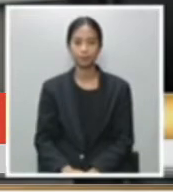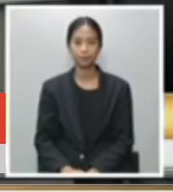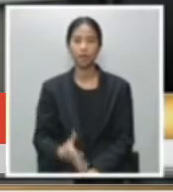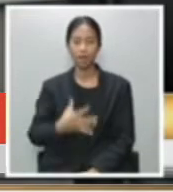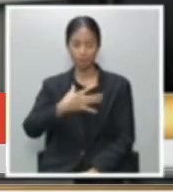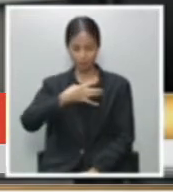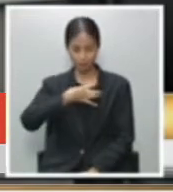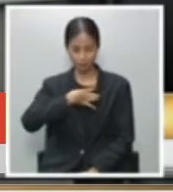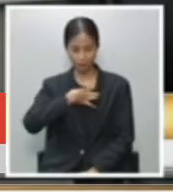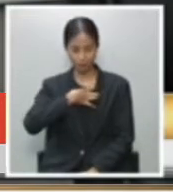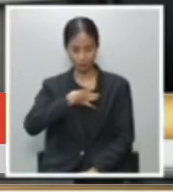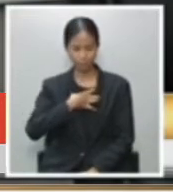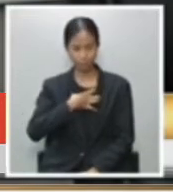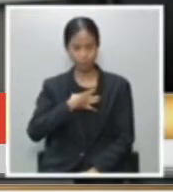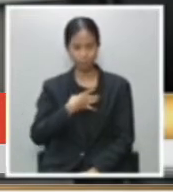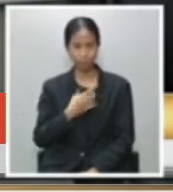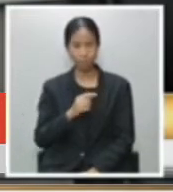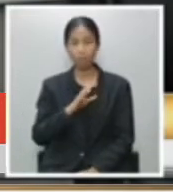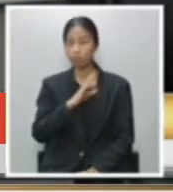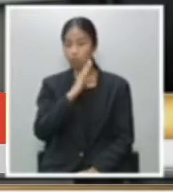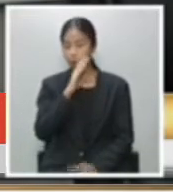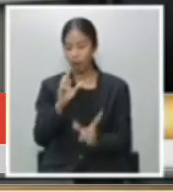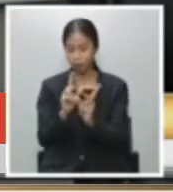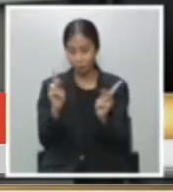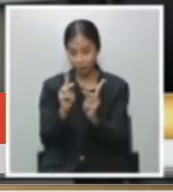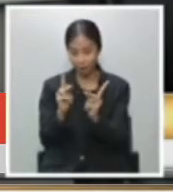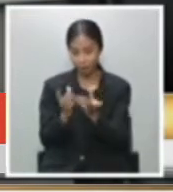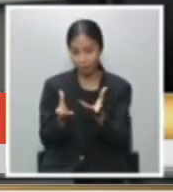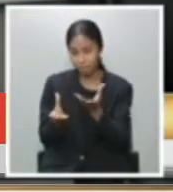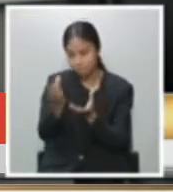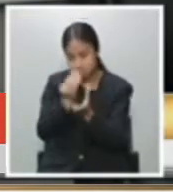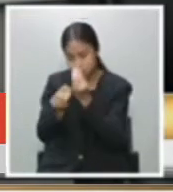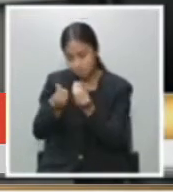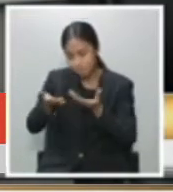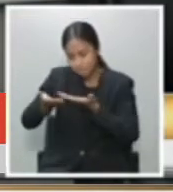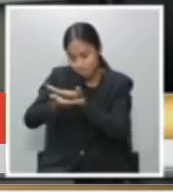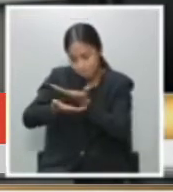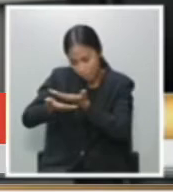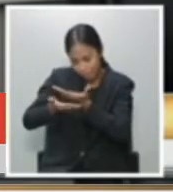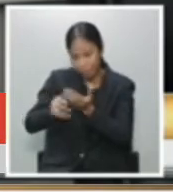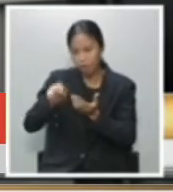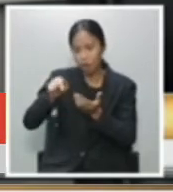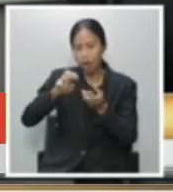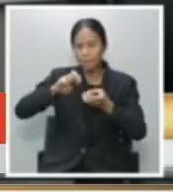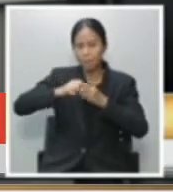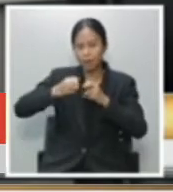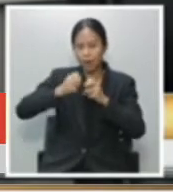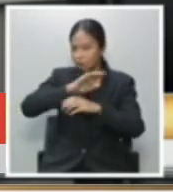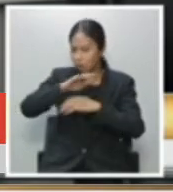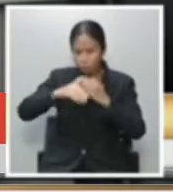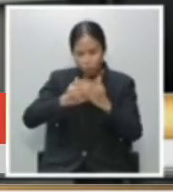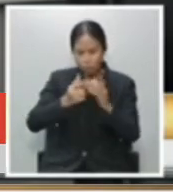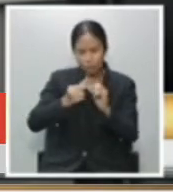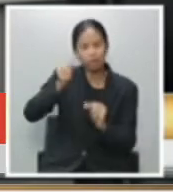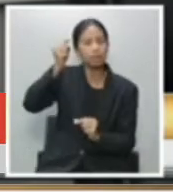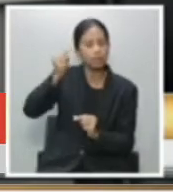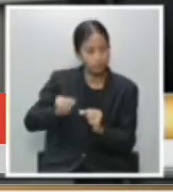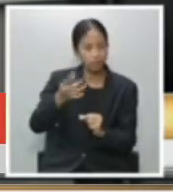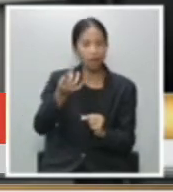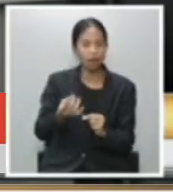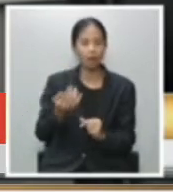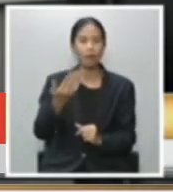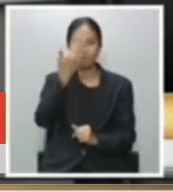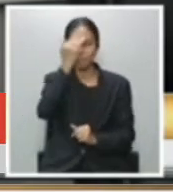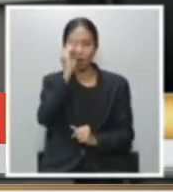อยากเห็นว่าผลการศึกษาของกรรมธิการบอกถึงสภาพปัญหาทั้งหมดที่เป็นสภาพปัญหาที่แท้จริงครับหลายคนถกเถีย